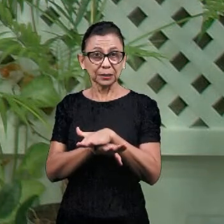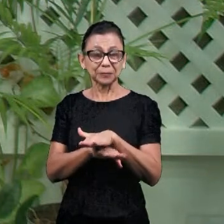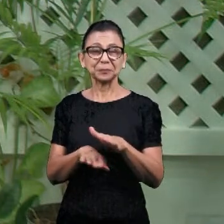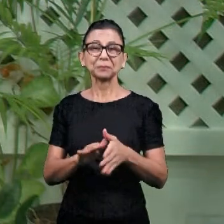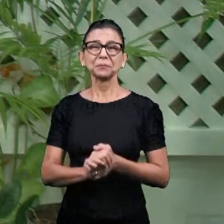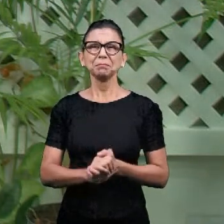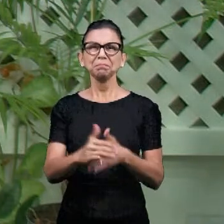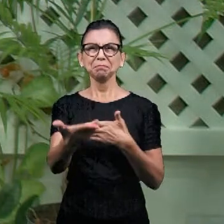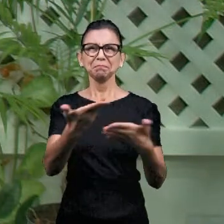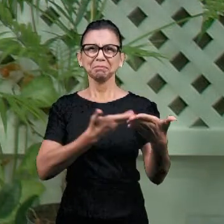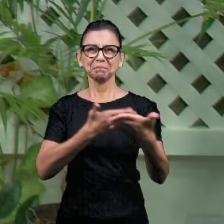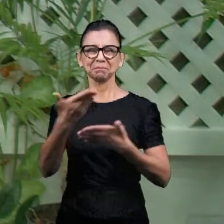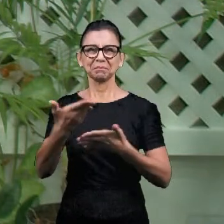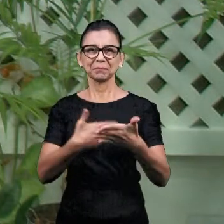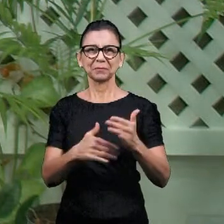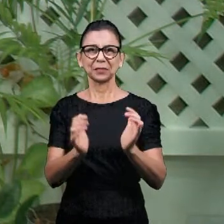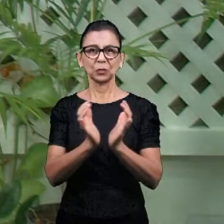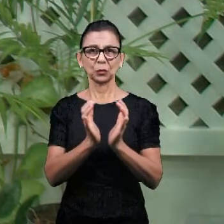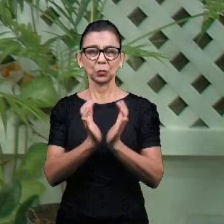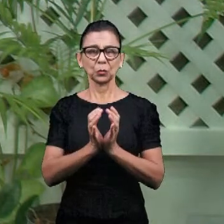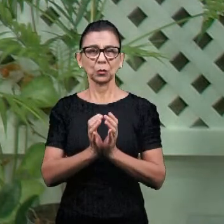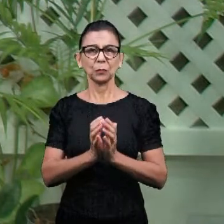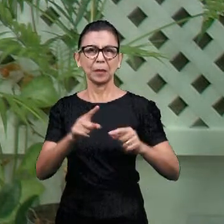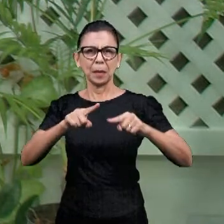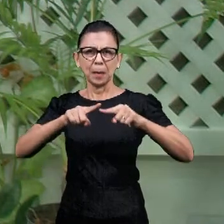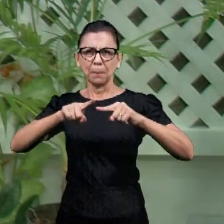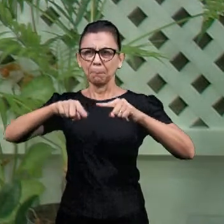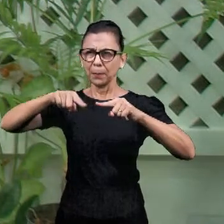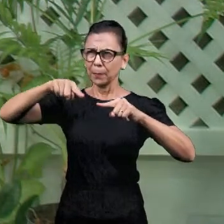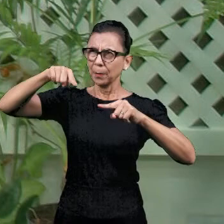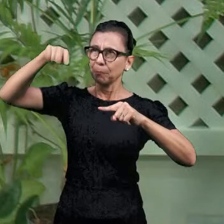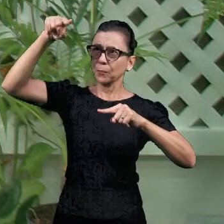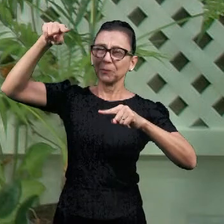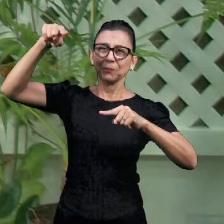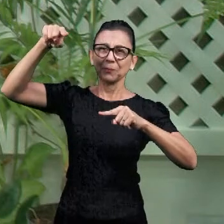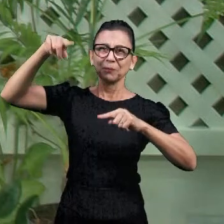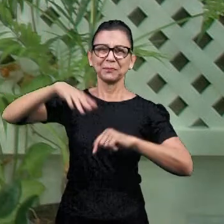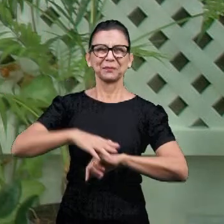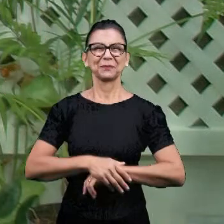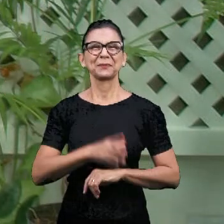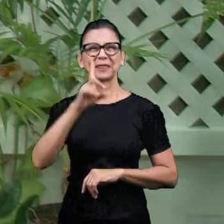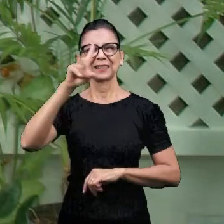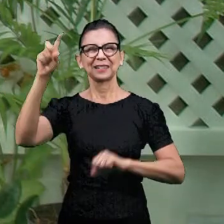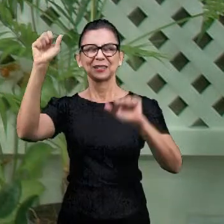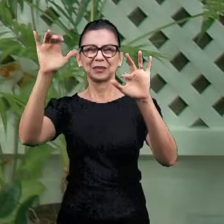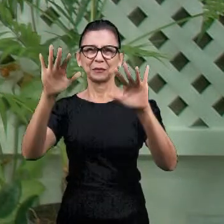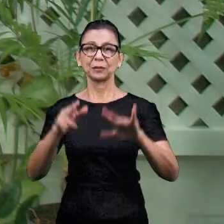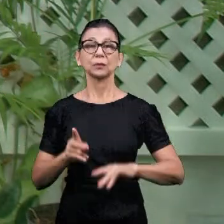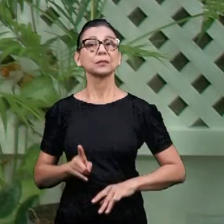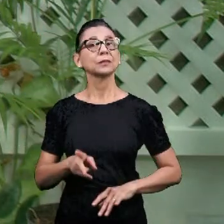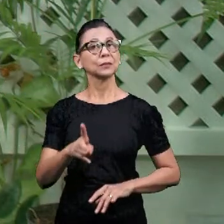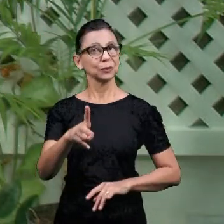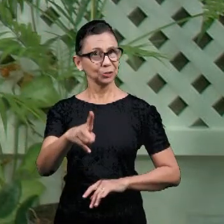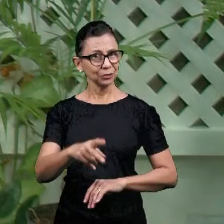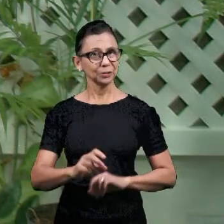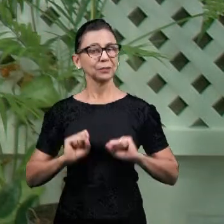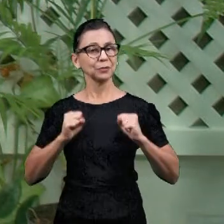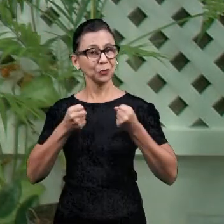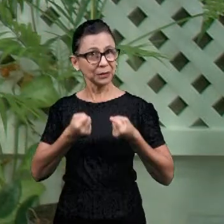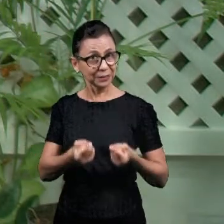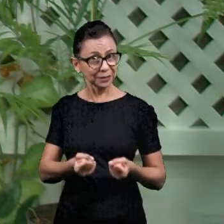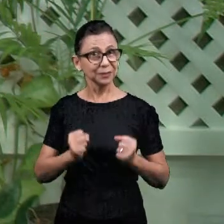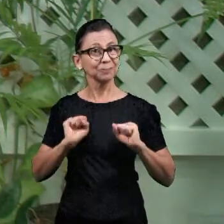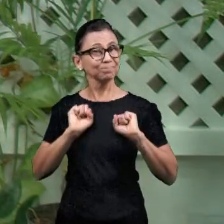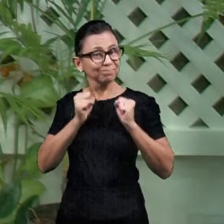devant de tous les groupes de participation. Mon bien-aimé, que Dieu te bénisse et continue à bénir